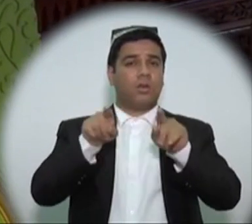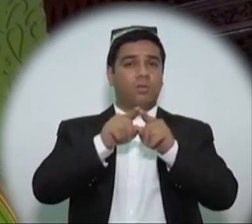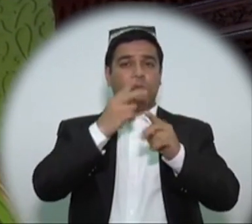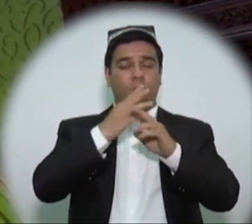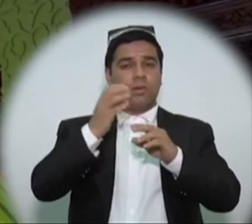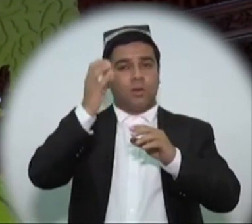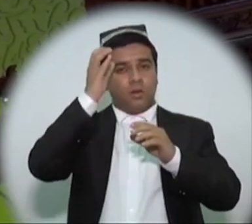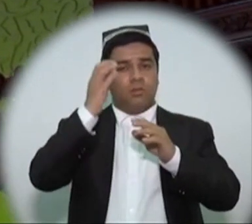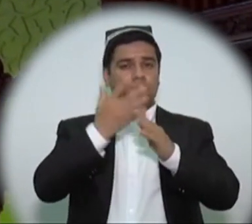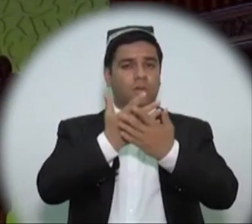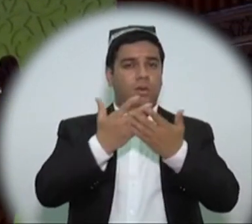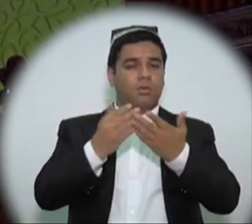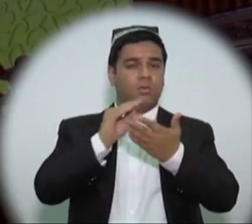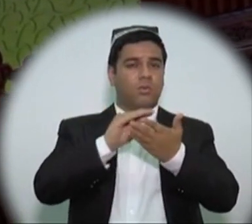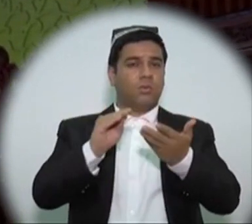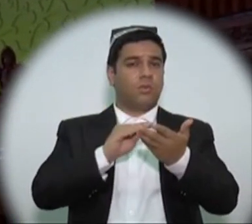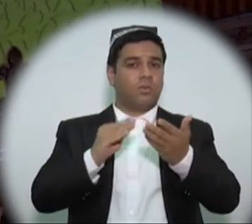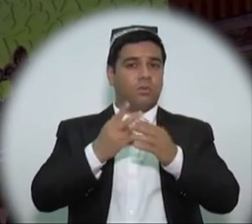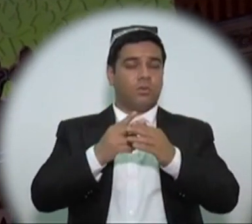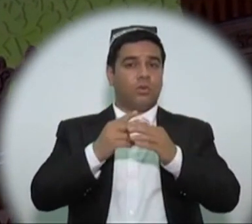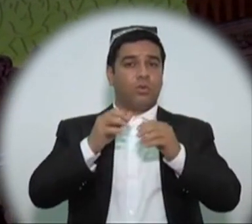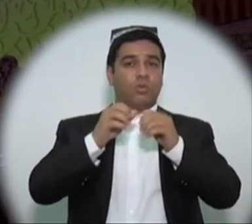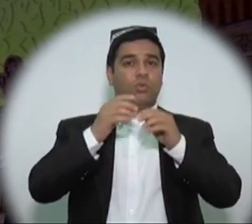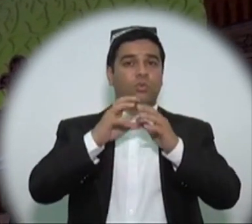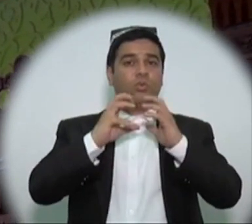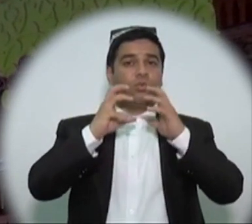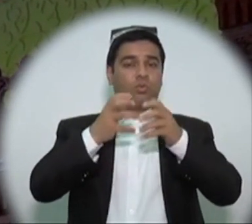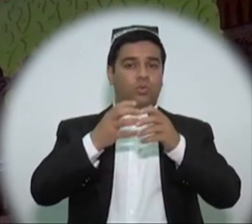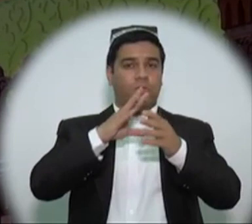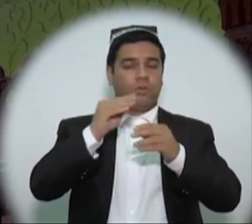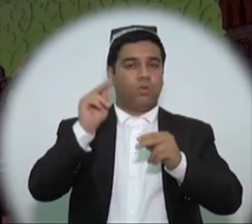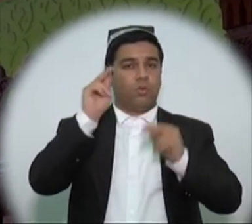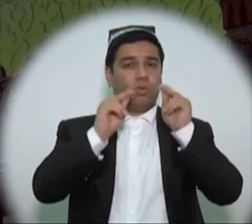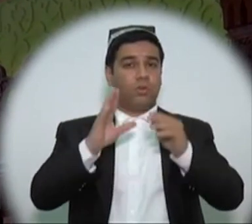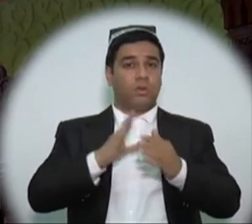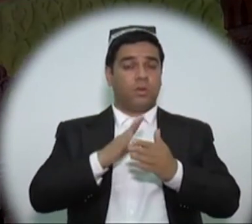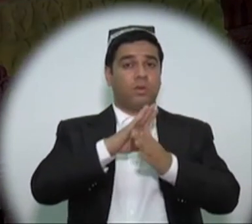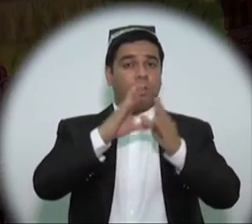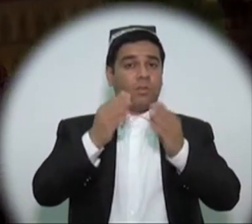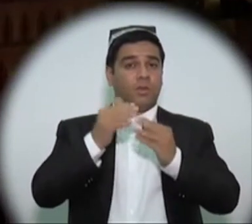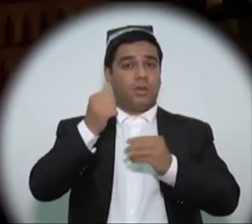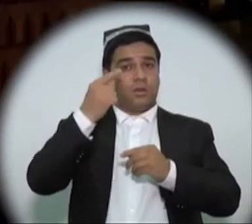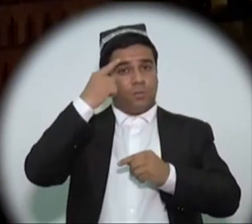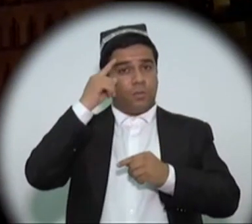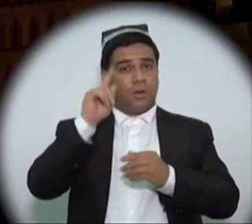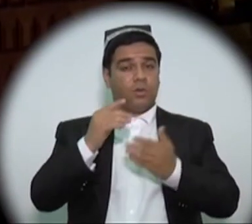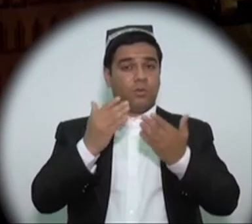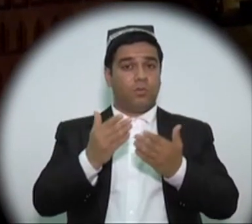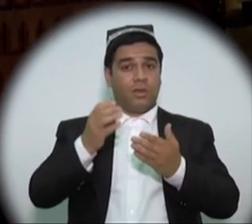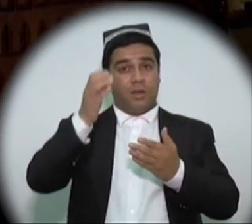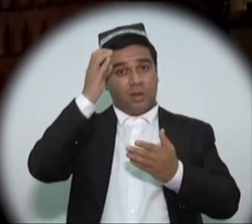ilmi eserlerini bitirip dünyaya toldurup taşadı. Hammaga malum ki